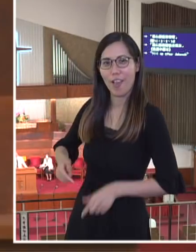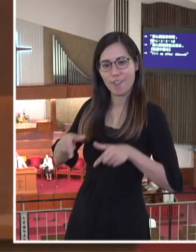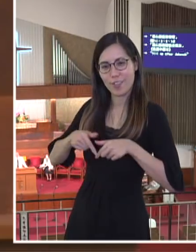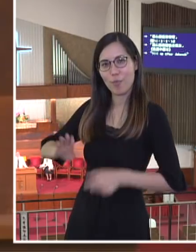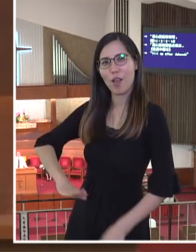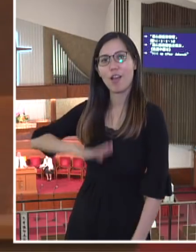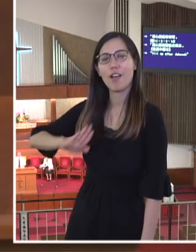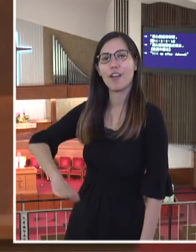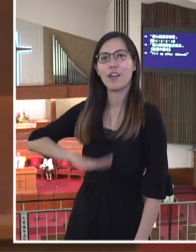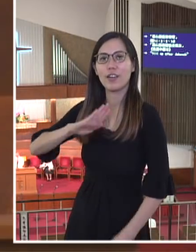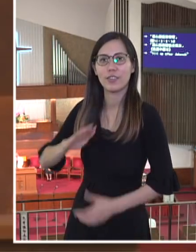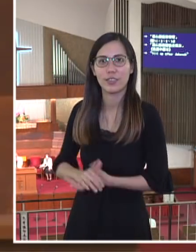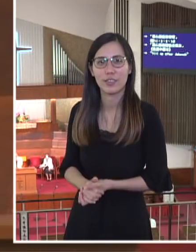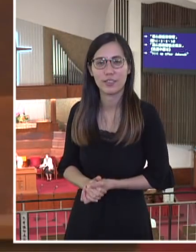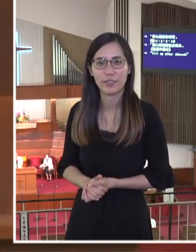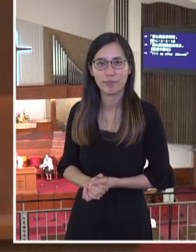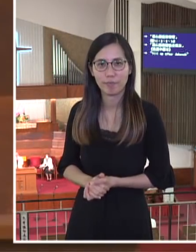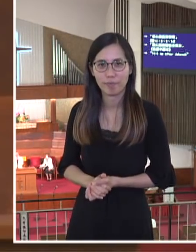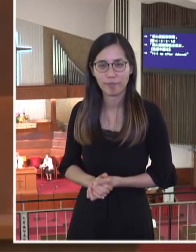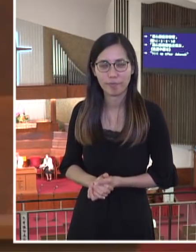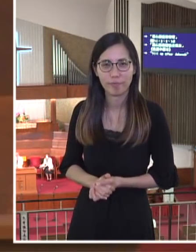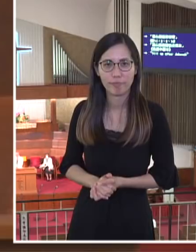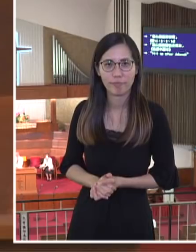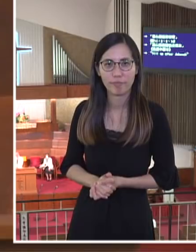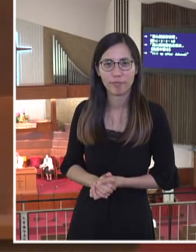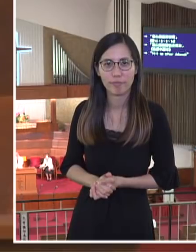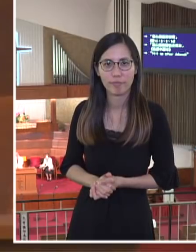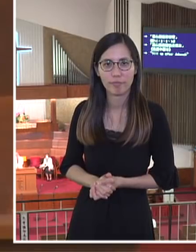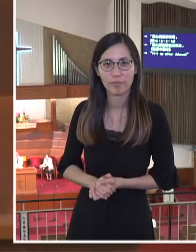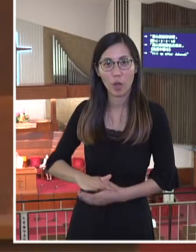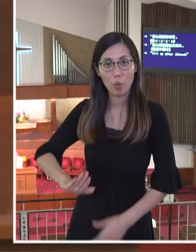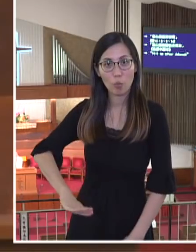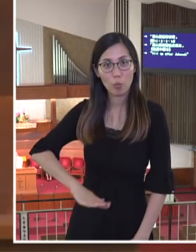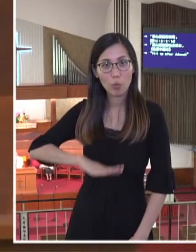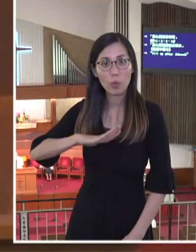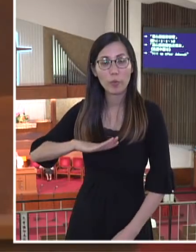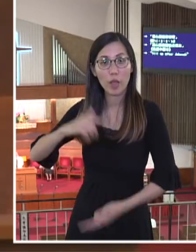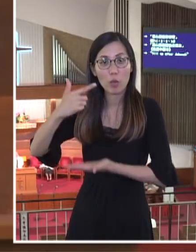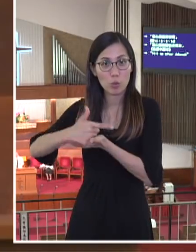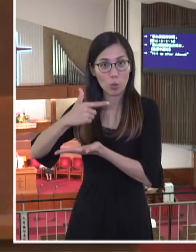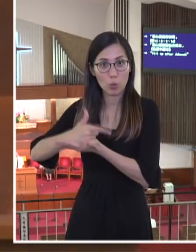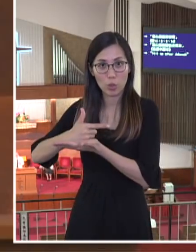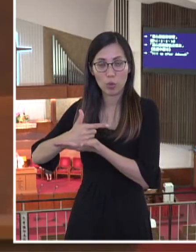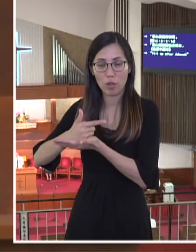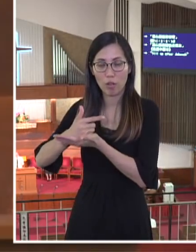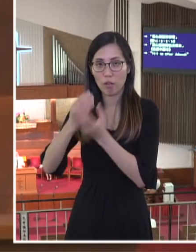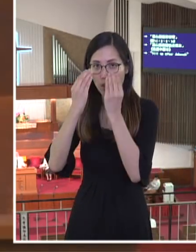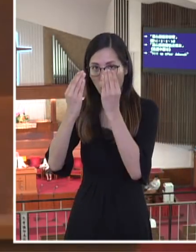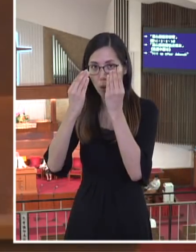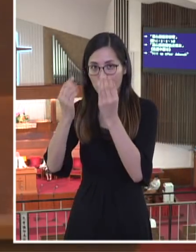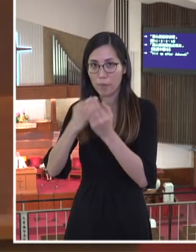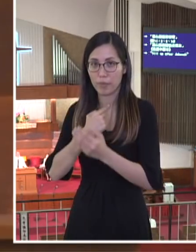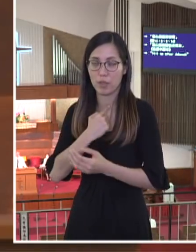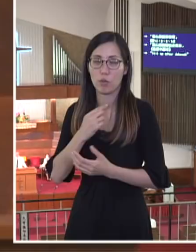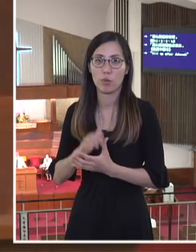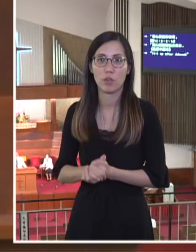跟从耶和华的满，这个满呢才是一个最重要的重点。我们一起来看看